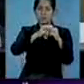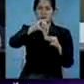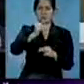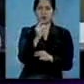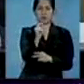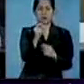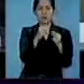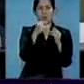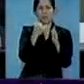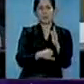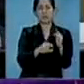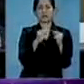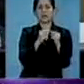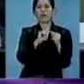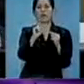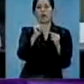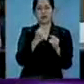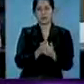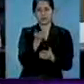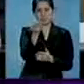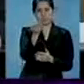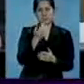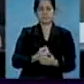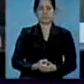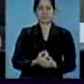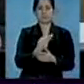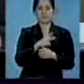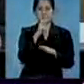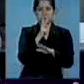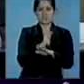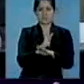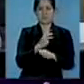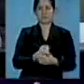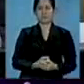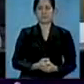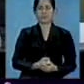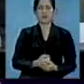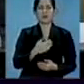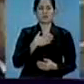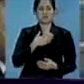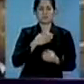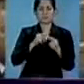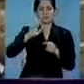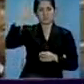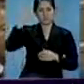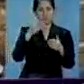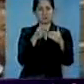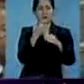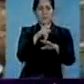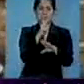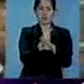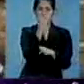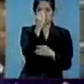ธานจะได้วินิจฉัยได้ถูกต้องนะครับเชิญต่อครับ ท่านประธานที่เคารพ ครับท่านประธานครับผมก็ประท้วงท่านประธานโดยว่าท่านต้องควบ